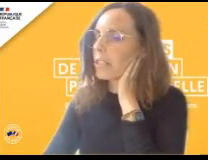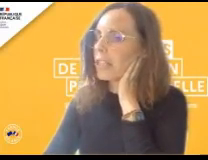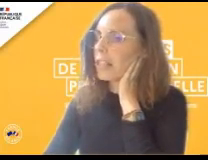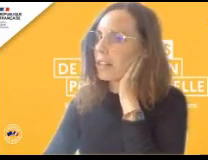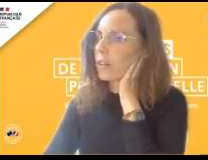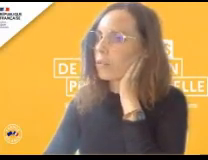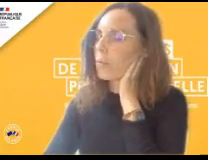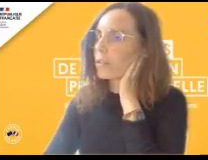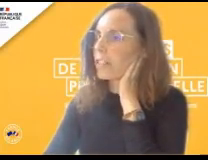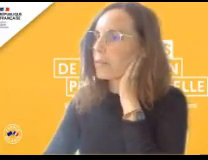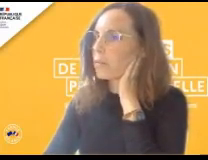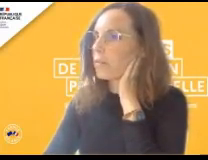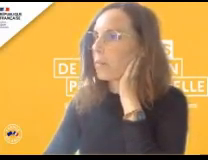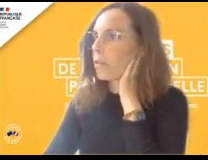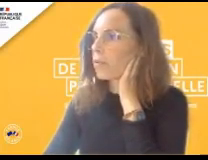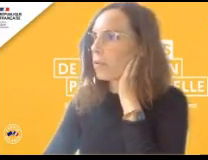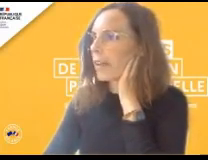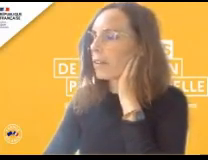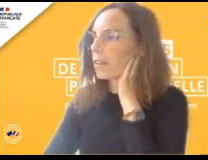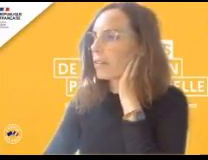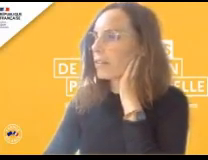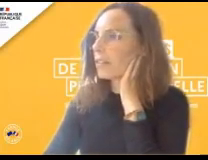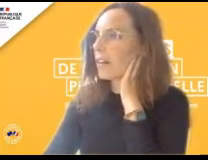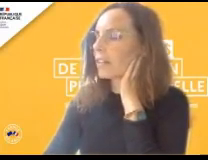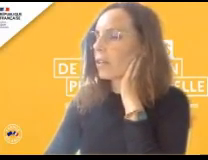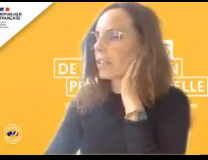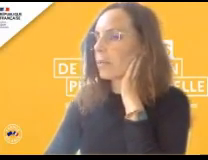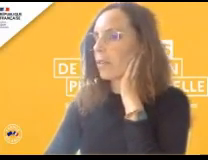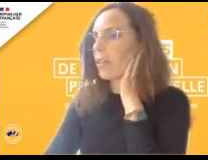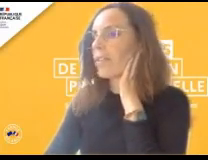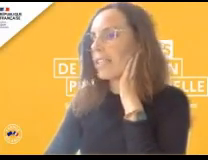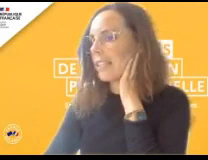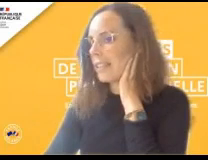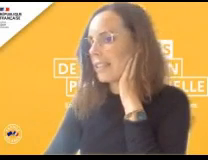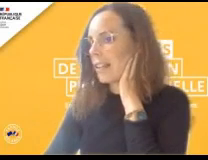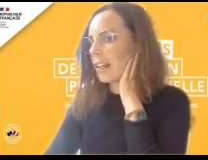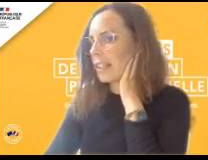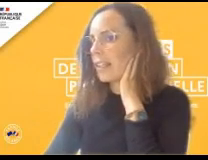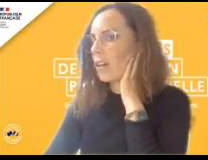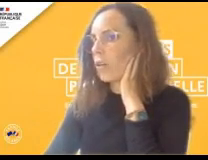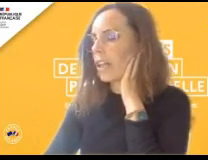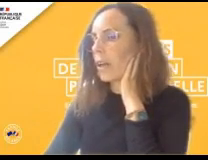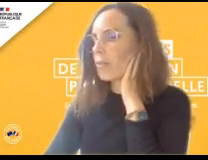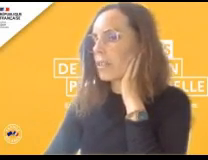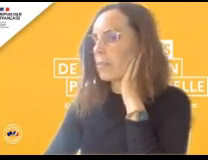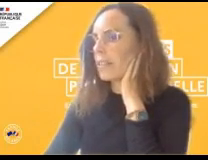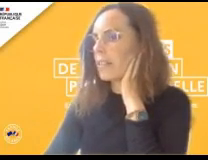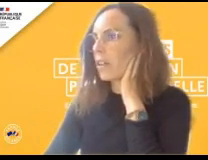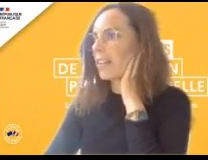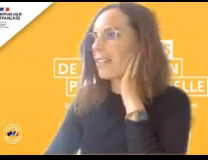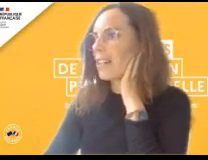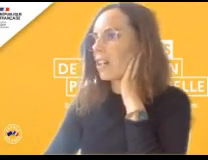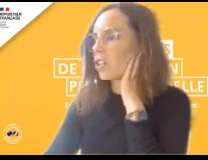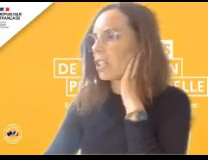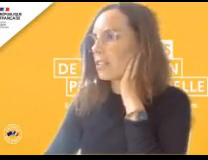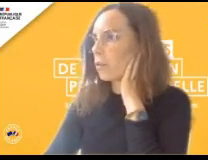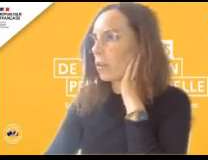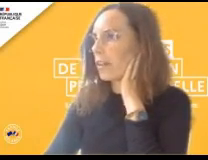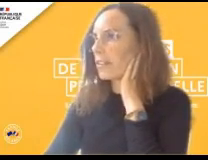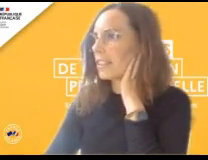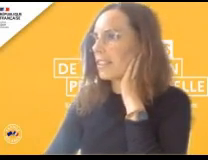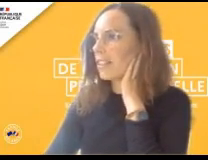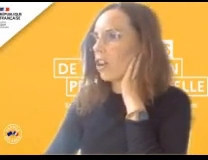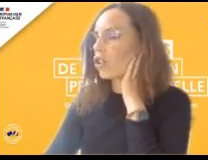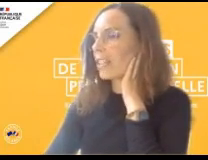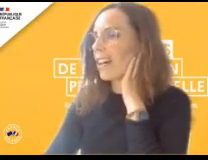département. Donc, pour s'adapter notamment aux horaires des travailleurs indépendants et des salariés, on a la possibilité d'élargir les